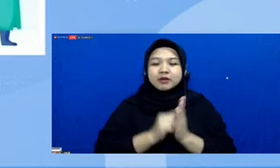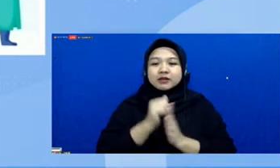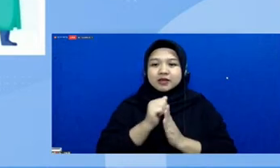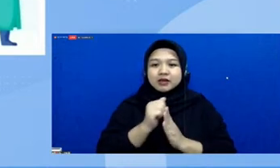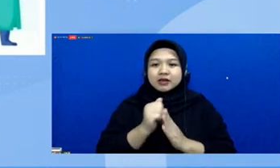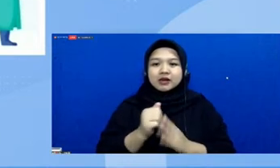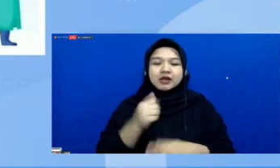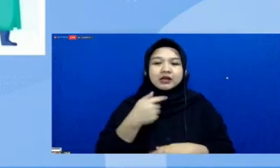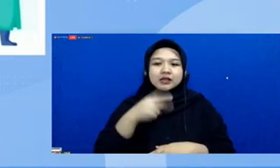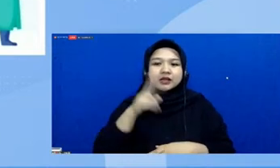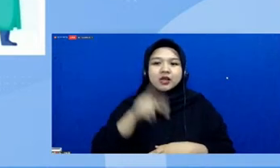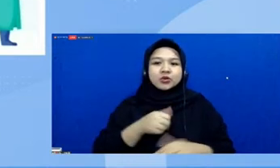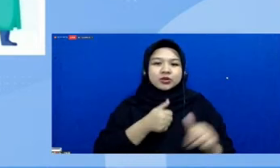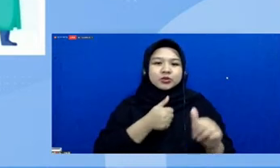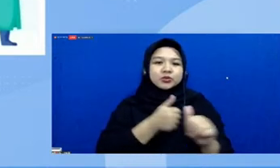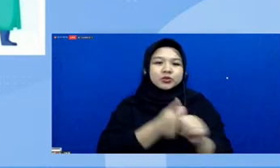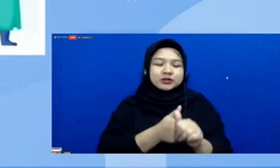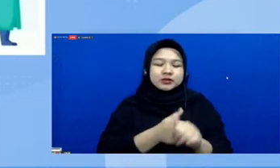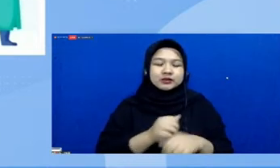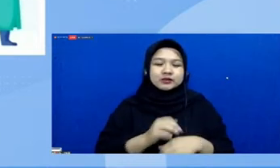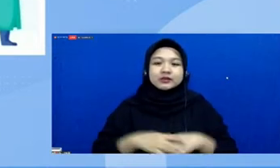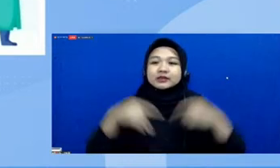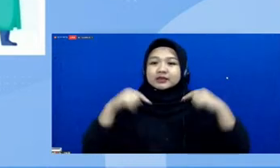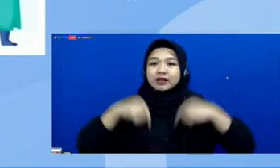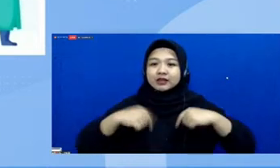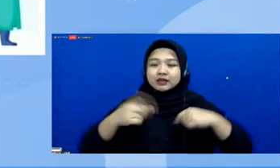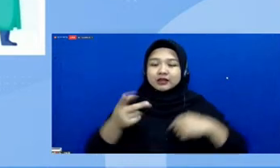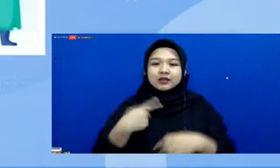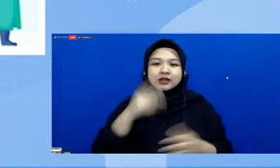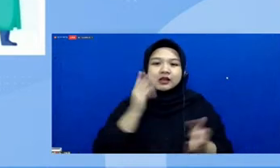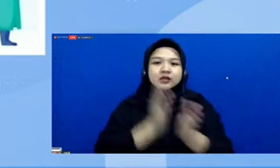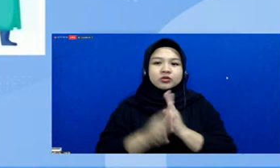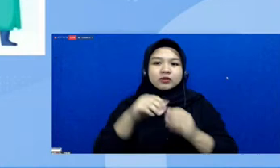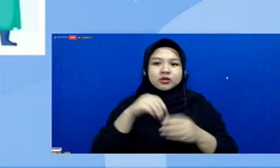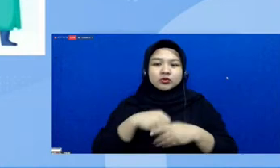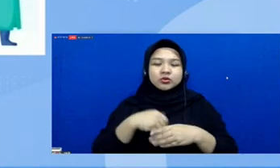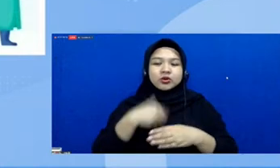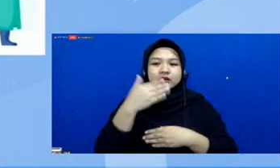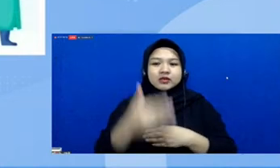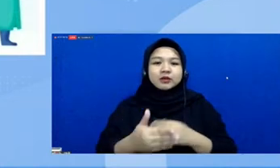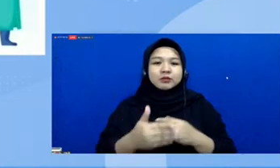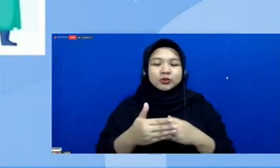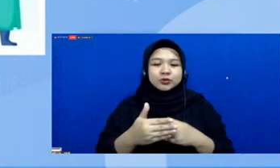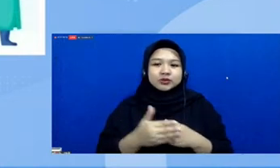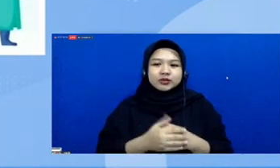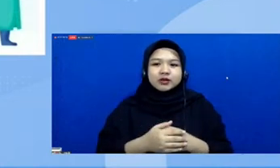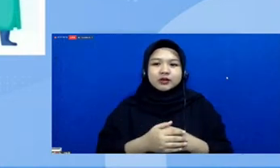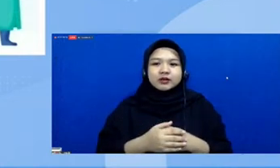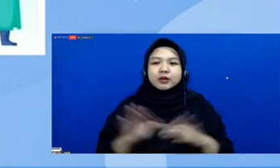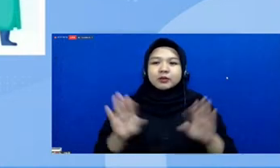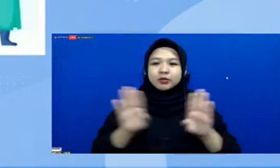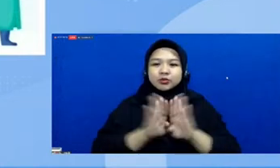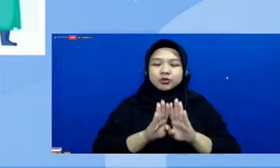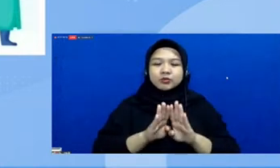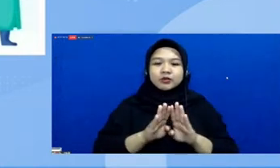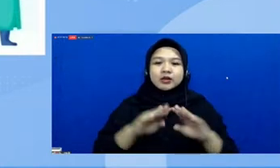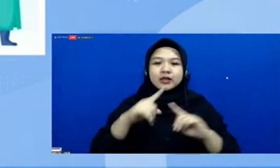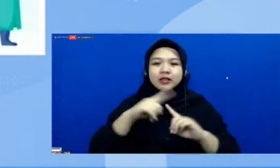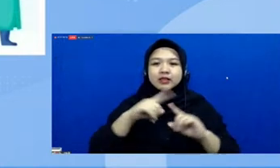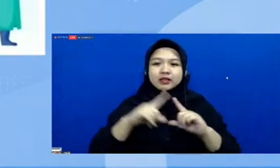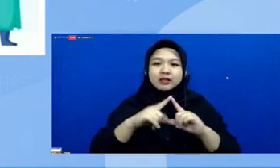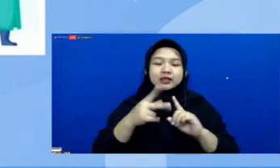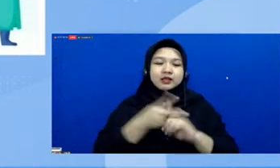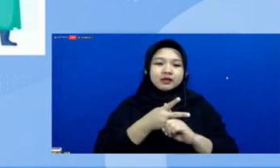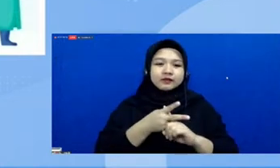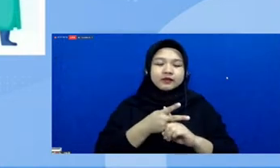akan harus kita ikuti, dan saat ini kita akan langsung masuk pada acara berikutnya, yaitu merupakan penutup dari The Asia Foundation.